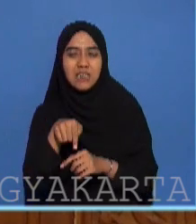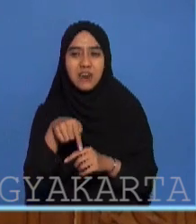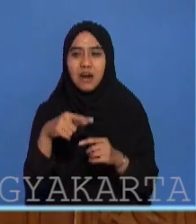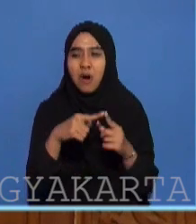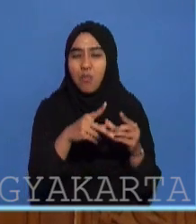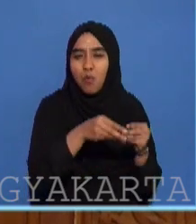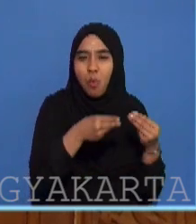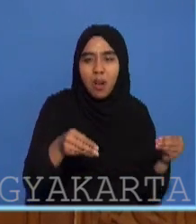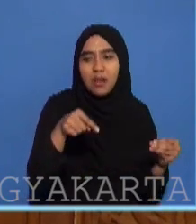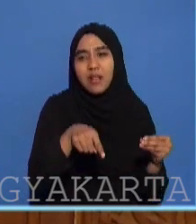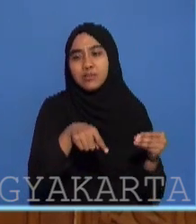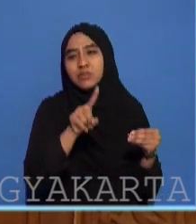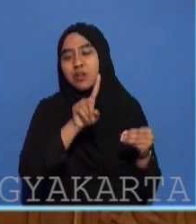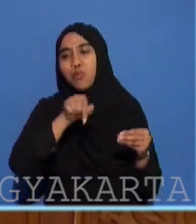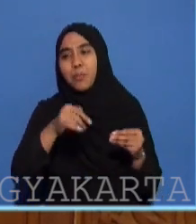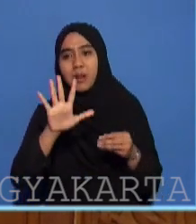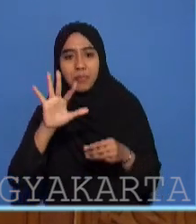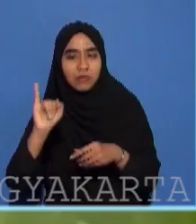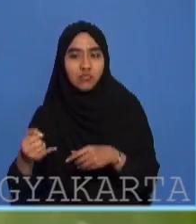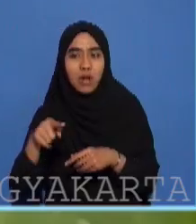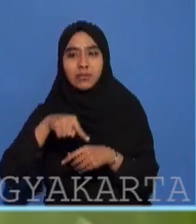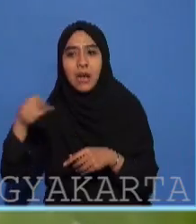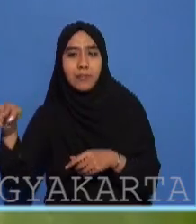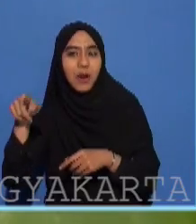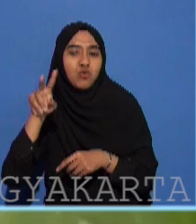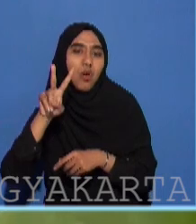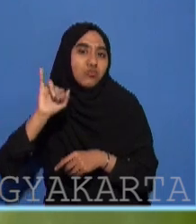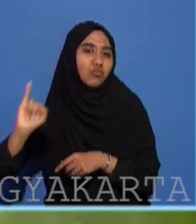setengah yuto dumugi kalih yuto rupiah.